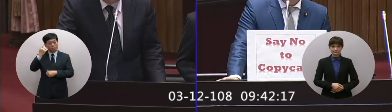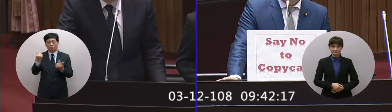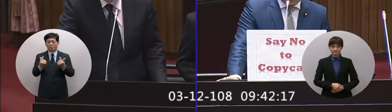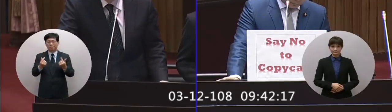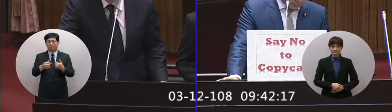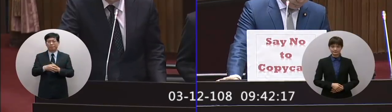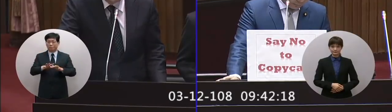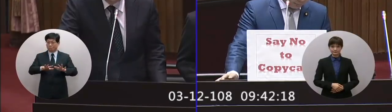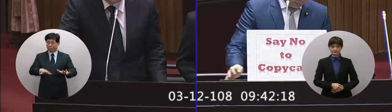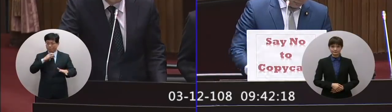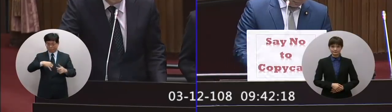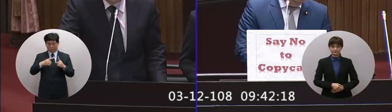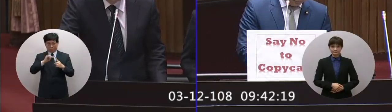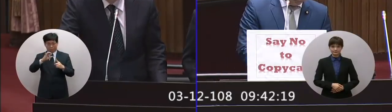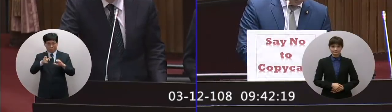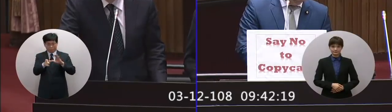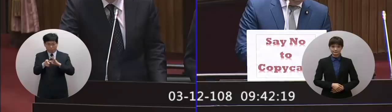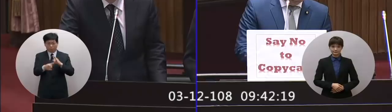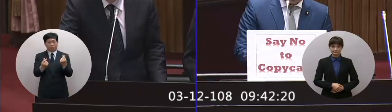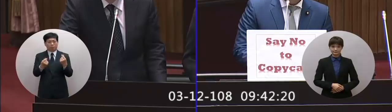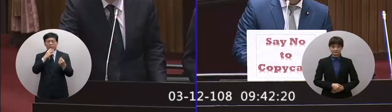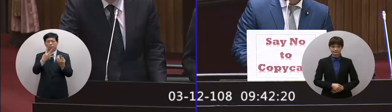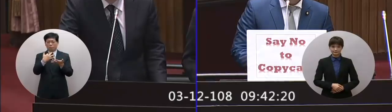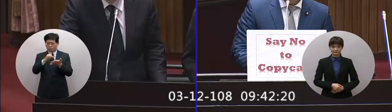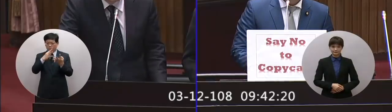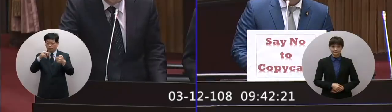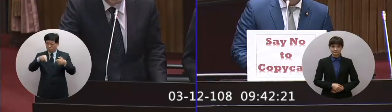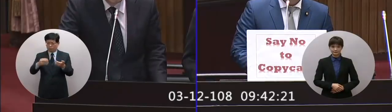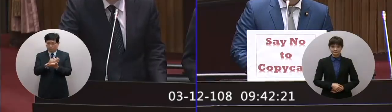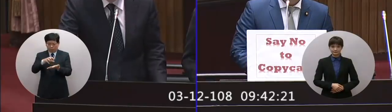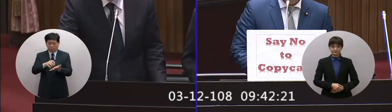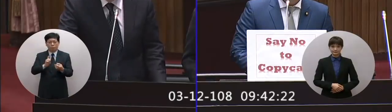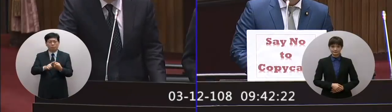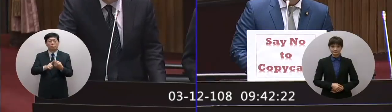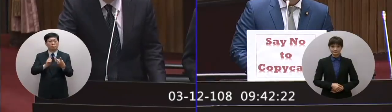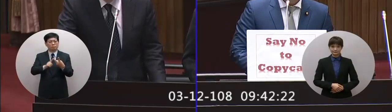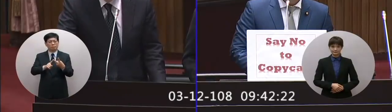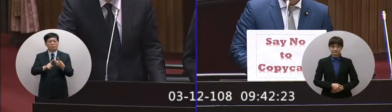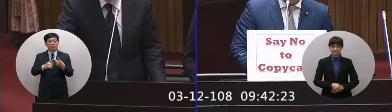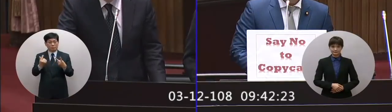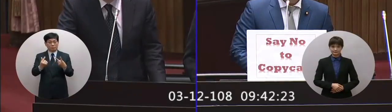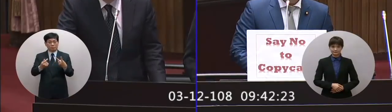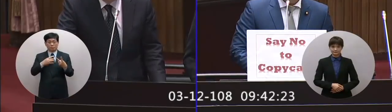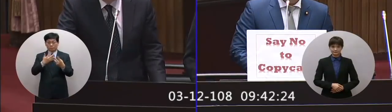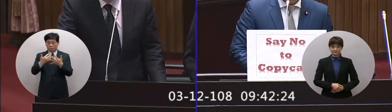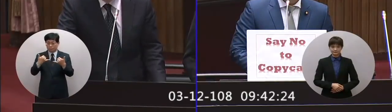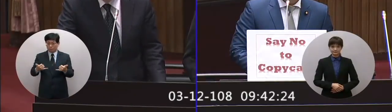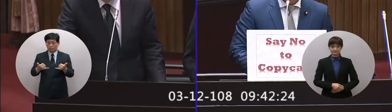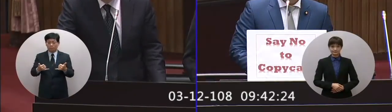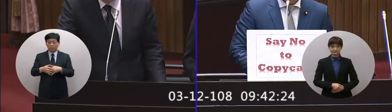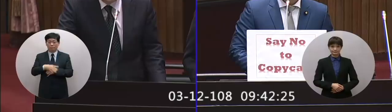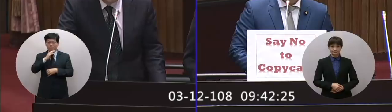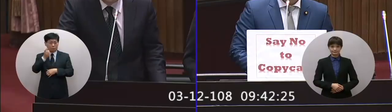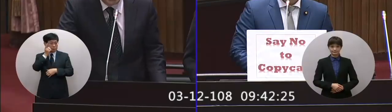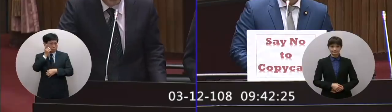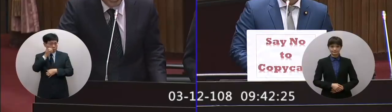包括我们现在自然人凭证也是一种数位认证的方式其中之一。 那包括就是在网络上，包括